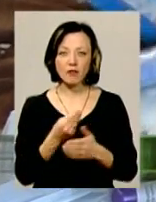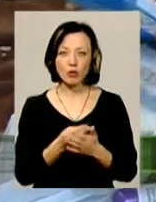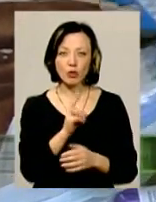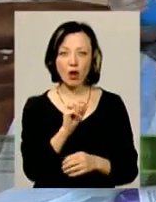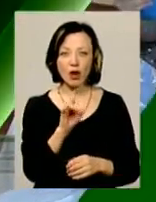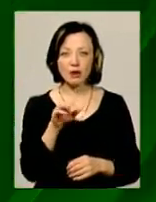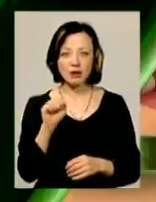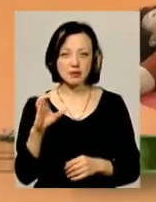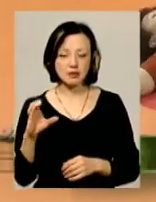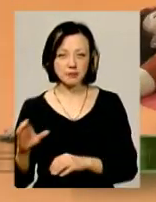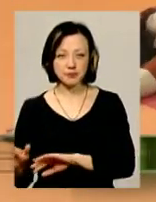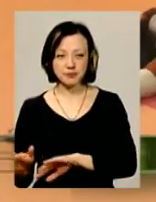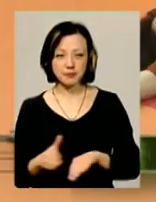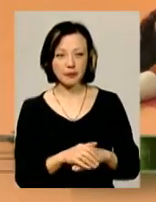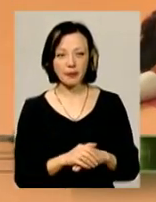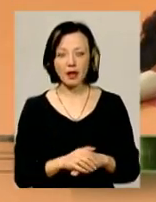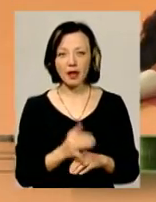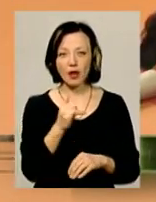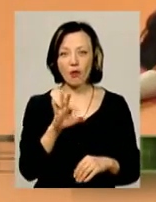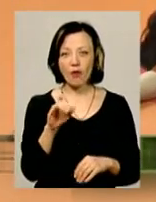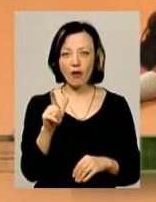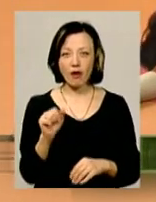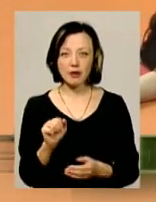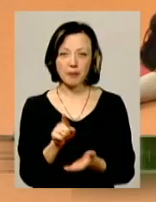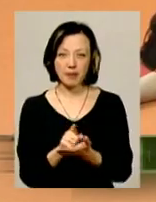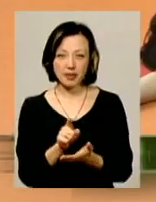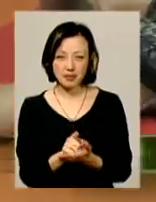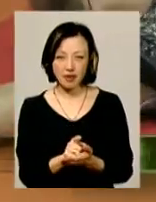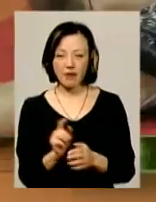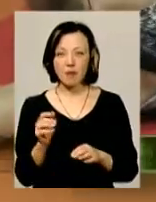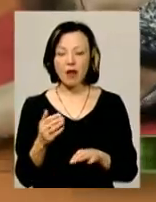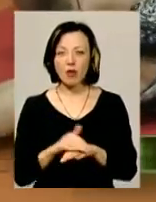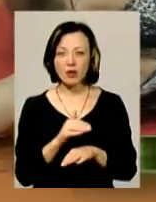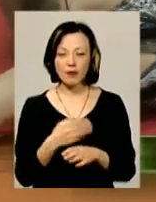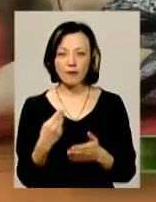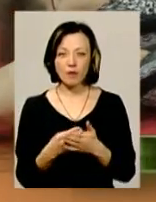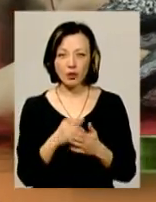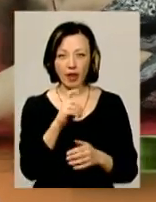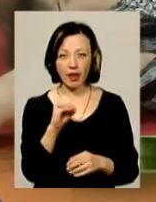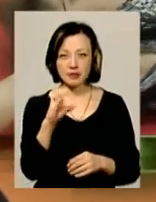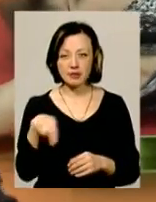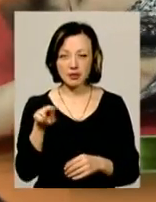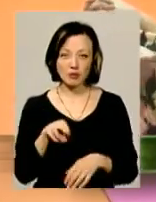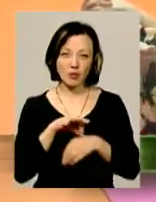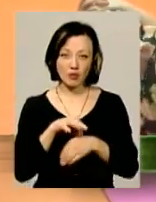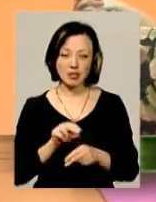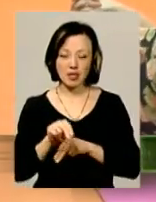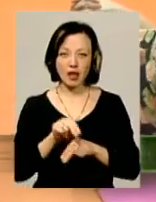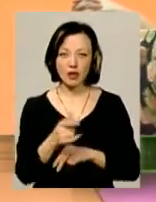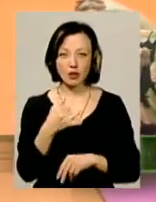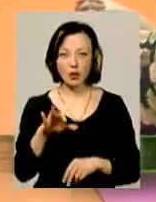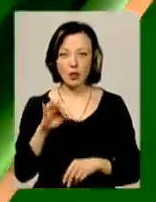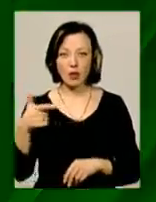«Карітас». Йога на пенсії. У благодійному фонді «Хесед Бешт» волонтерка Ольга Бацуровська проводить практичні заняття з